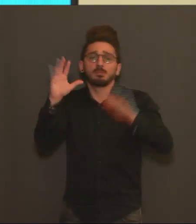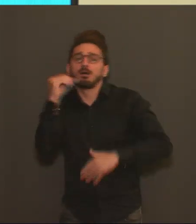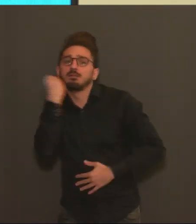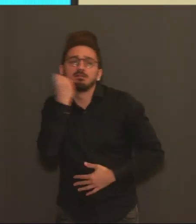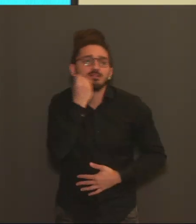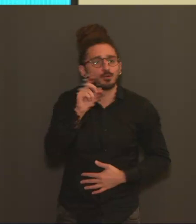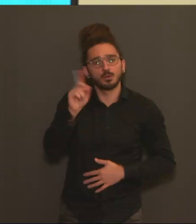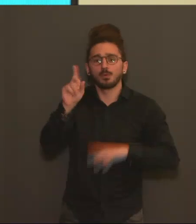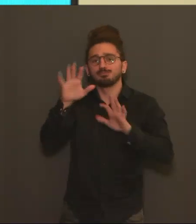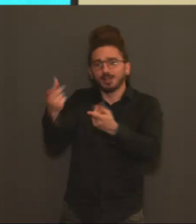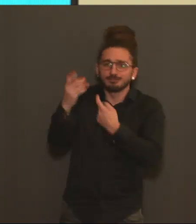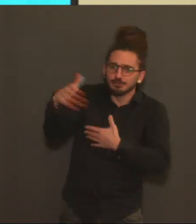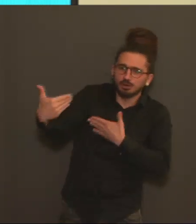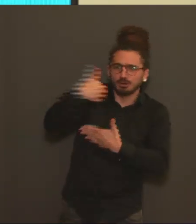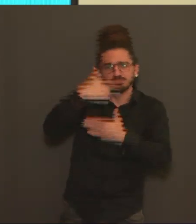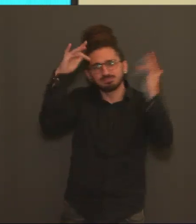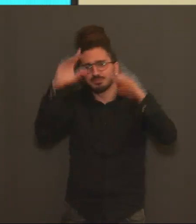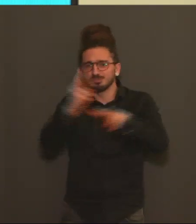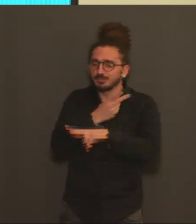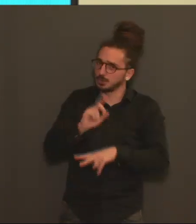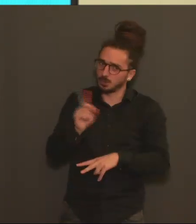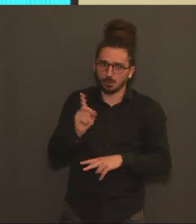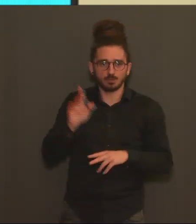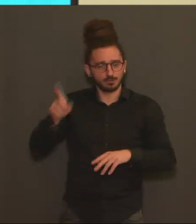situation qui est à risque beaucoup plus importante.